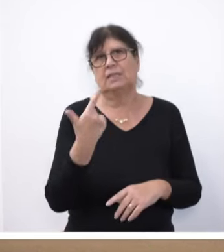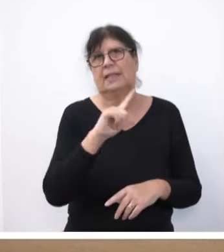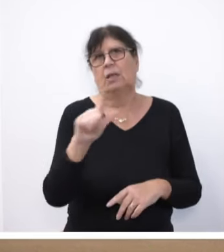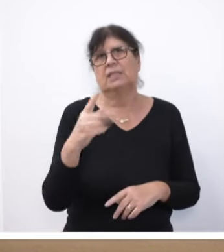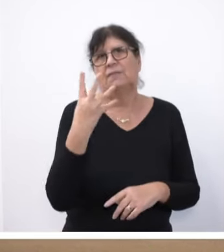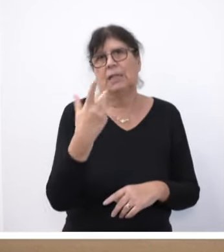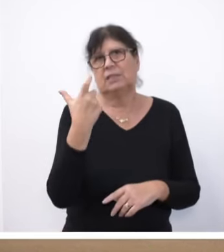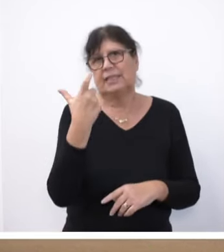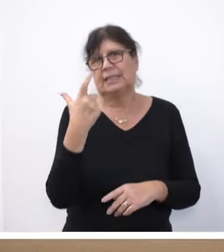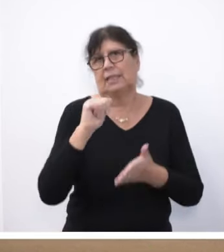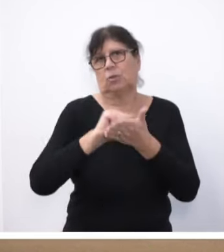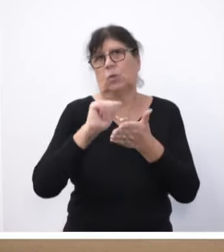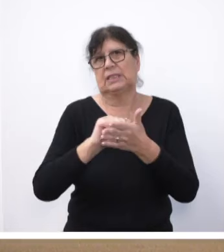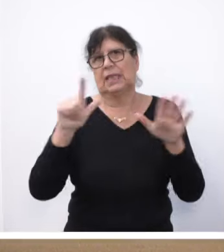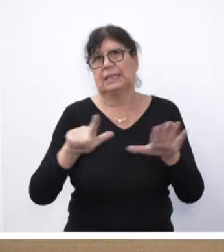2024, Drucksache